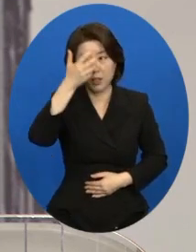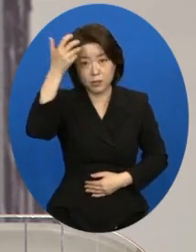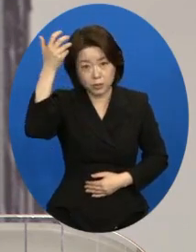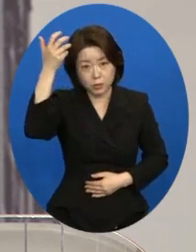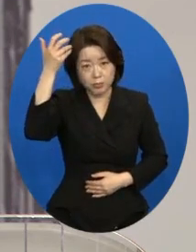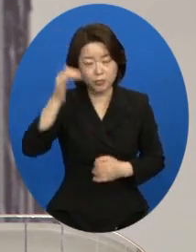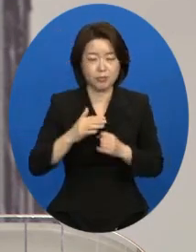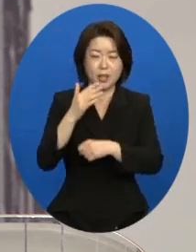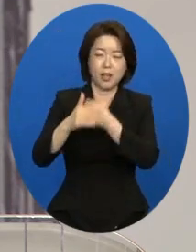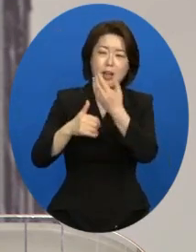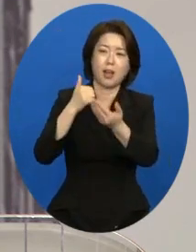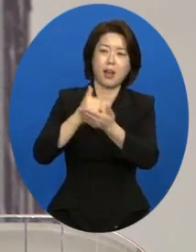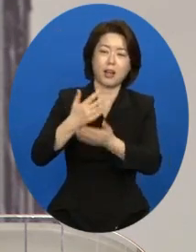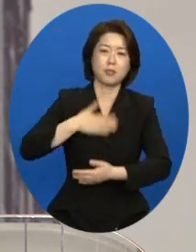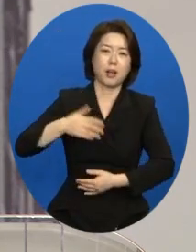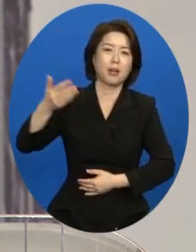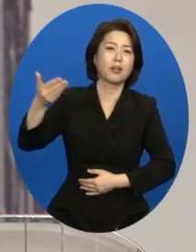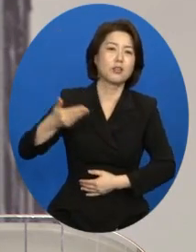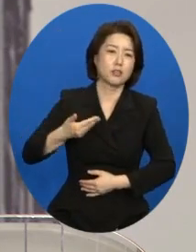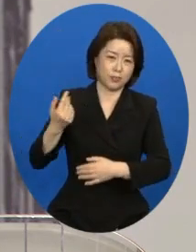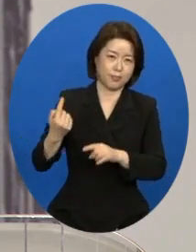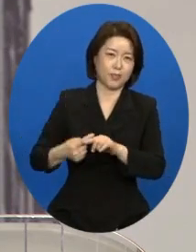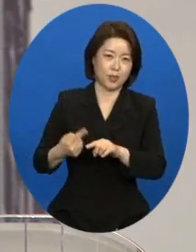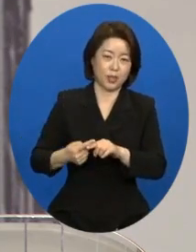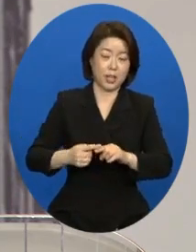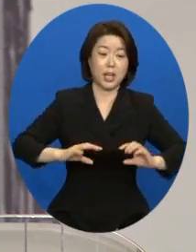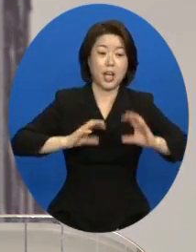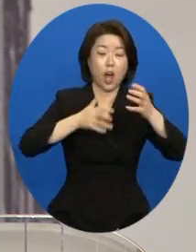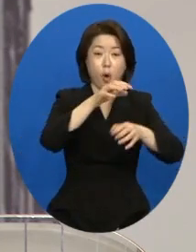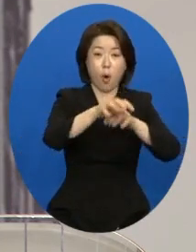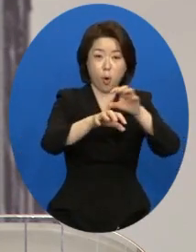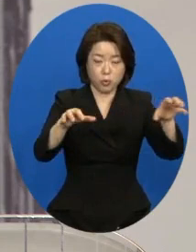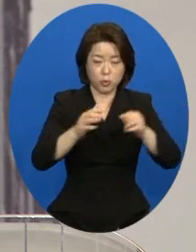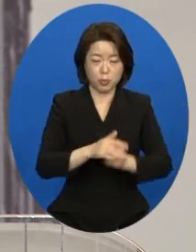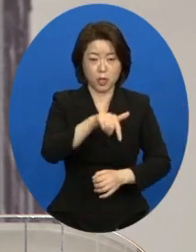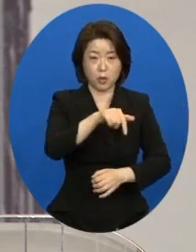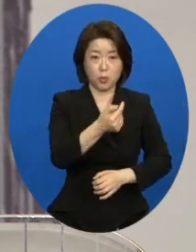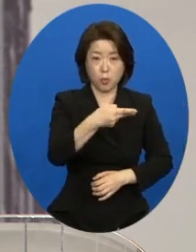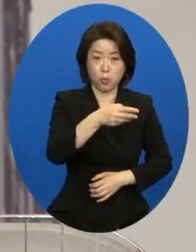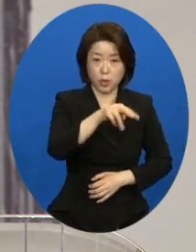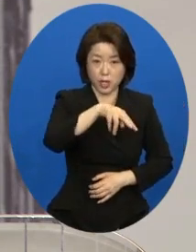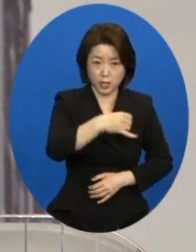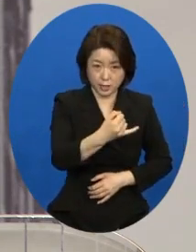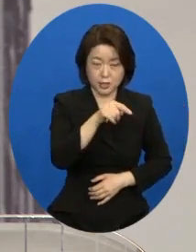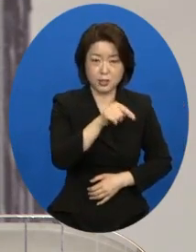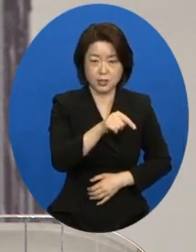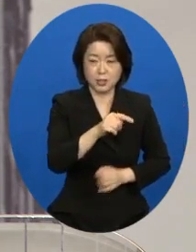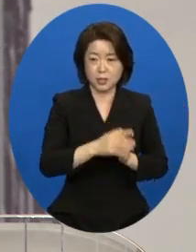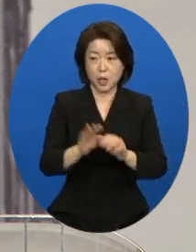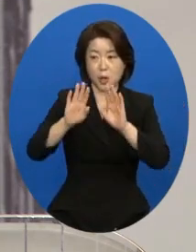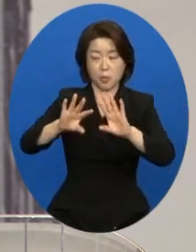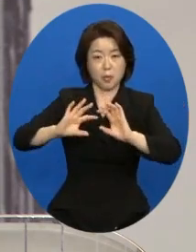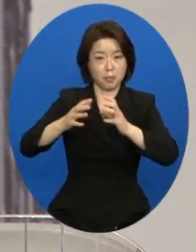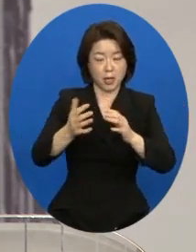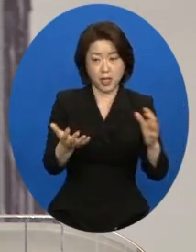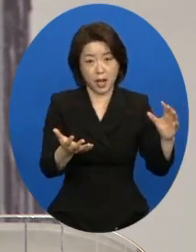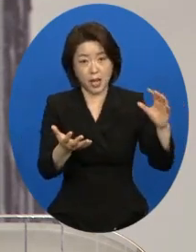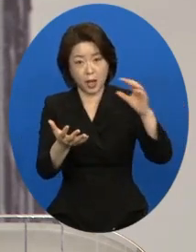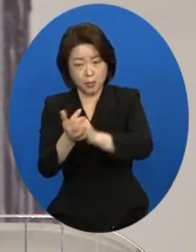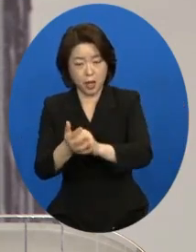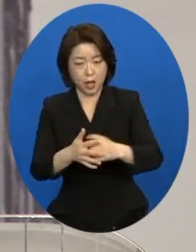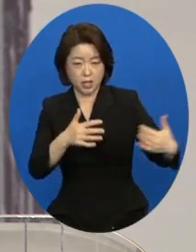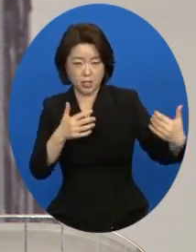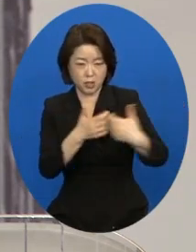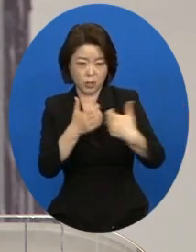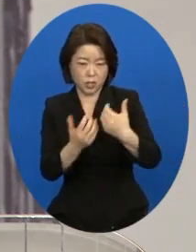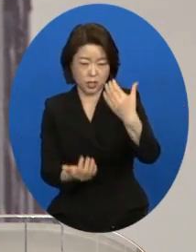하나님이 알려주신 것이지요. 국제적으로는 이제는 고레스, 이 메드 페르시아가 바벨론을 침공하면서 전쟁을